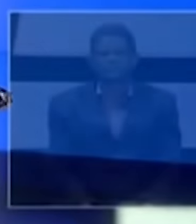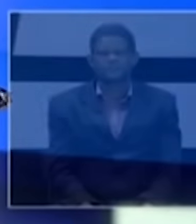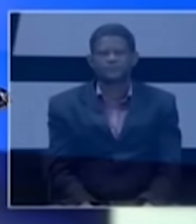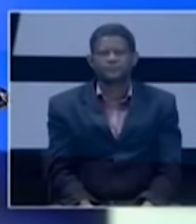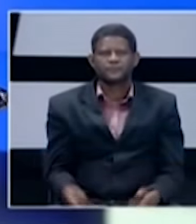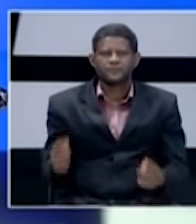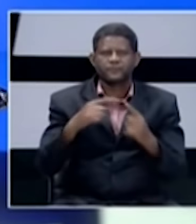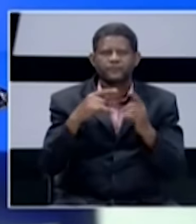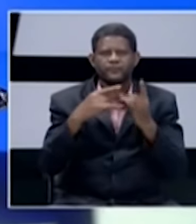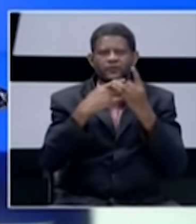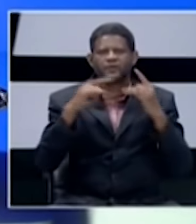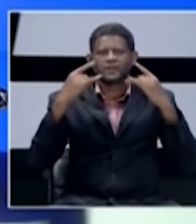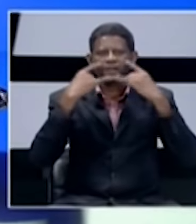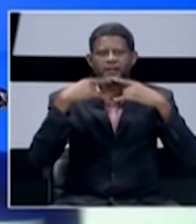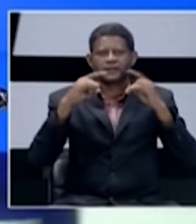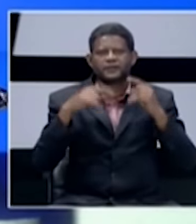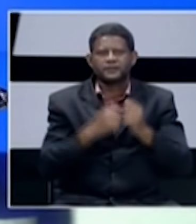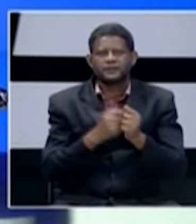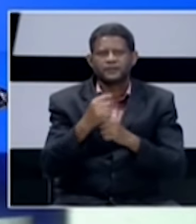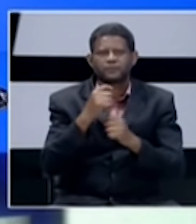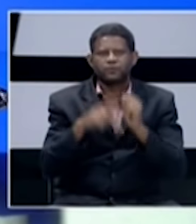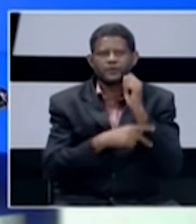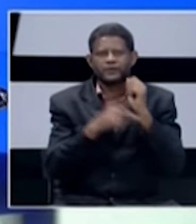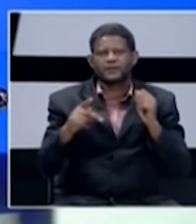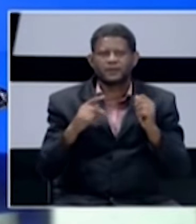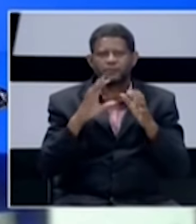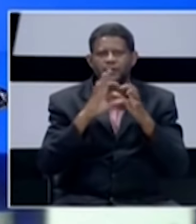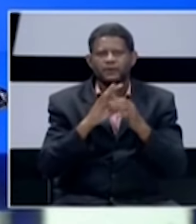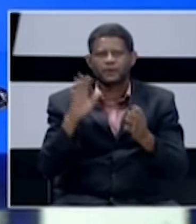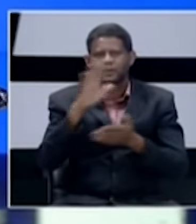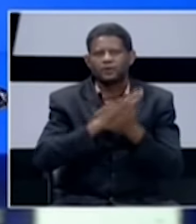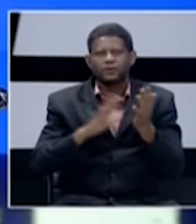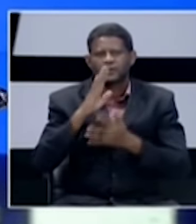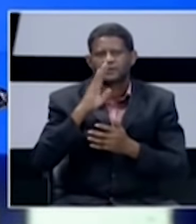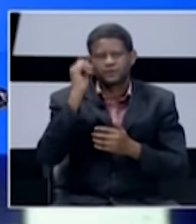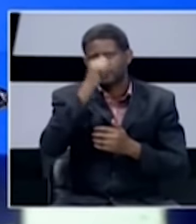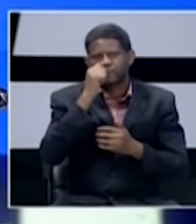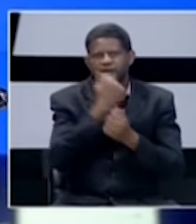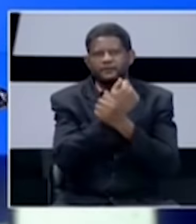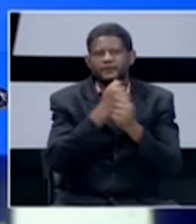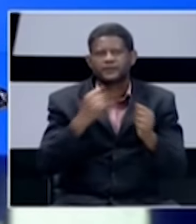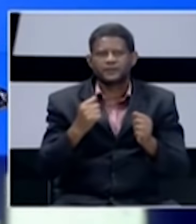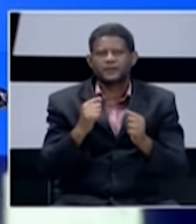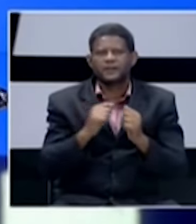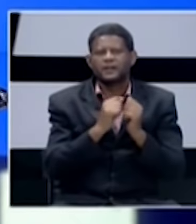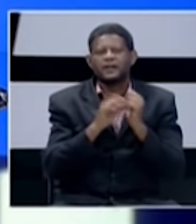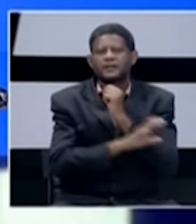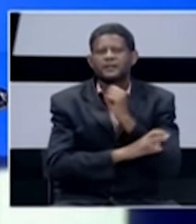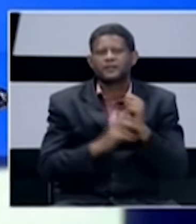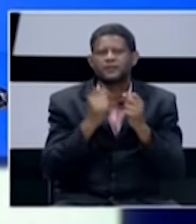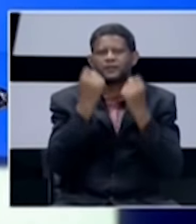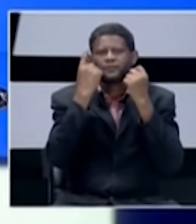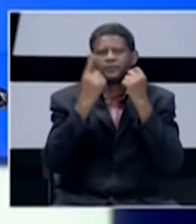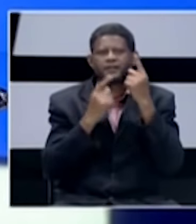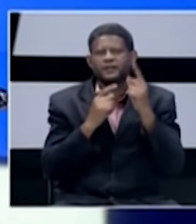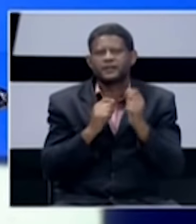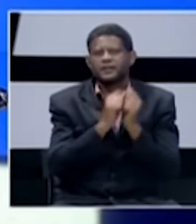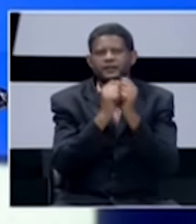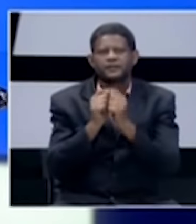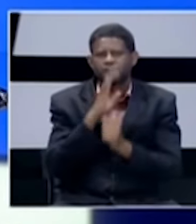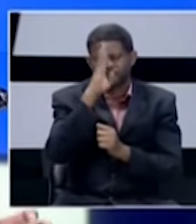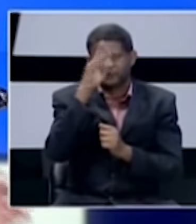ናብ ዝርዝር ዜናታት እንትንሰግር ፖለቲካውን ማሕበራውን ቅልብላዋት ኢትዮጵያ ዝፍታሕ ሃገራዊ ምርድዳእን ሓድነትን